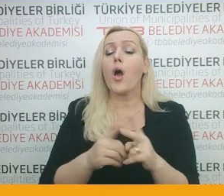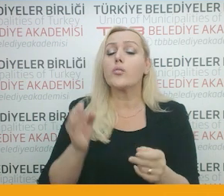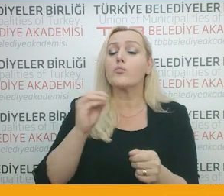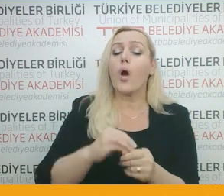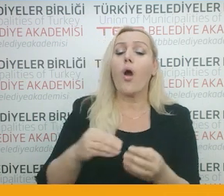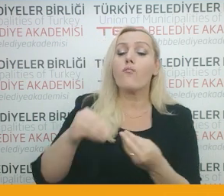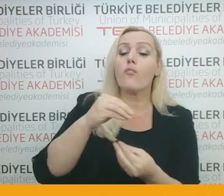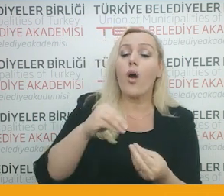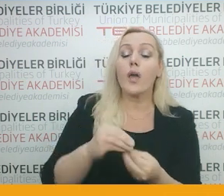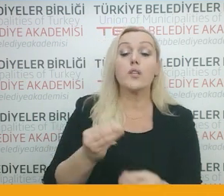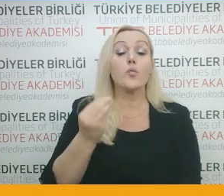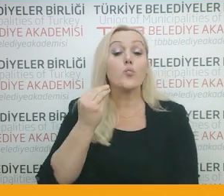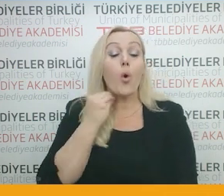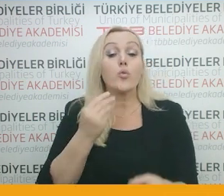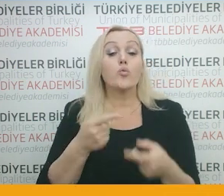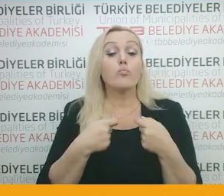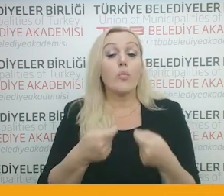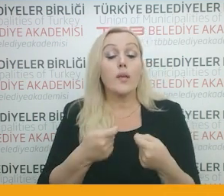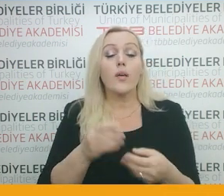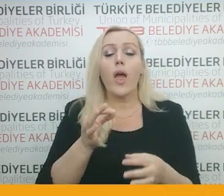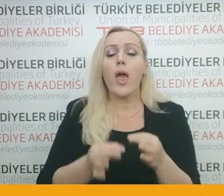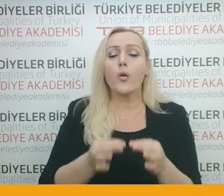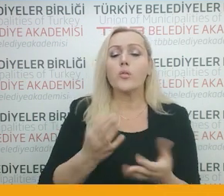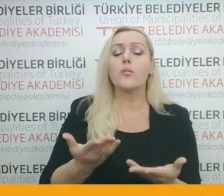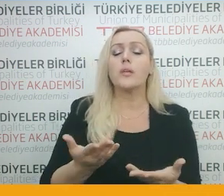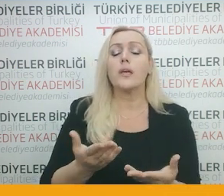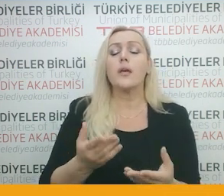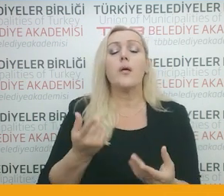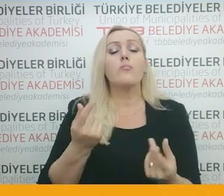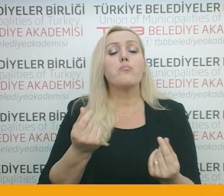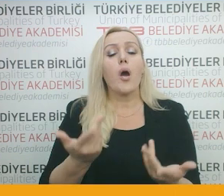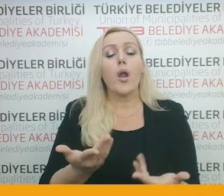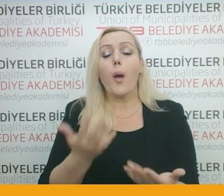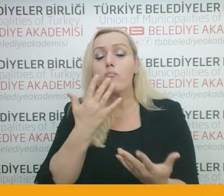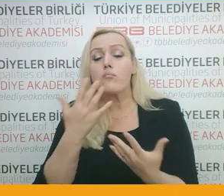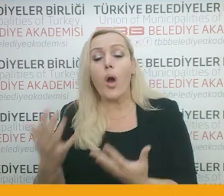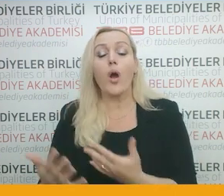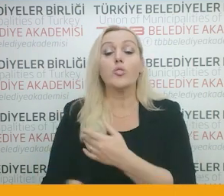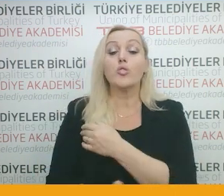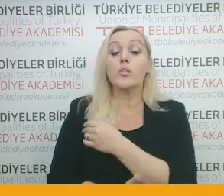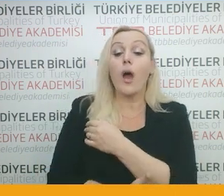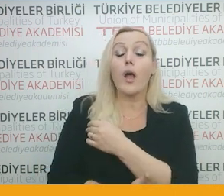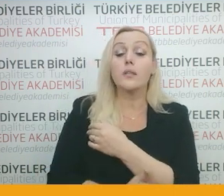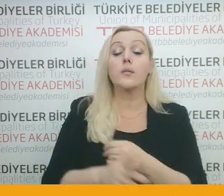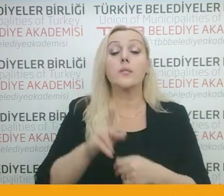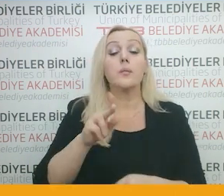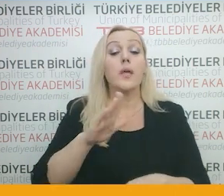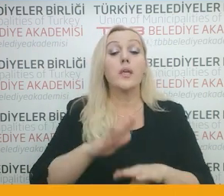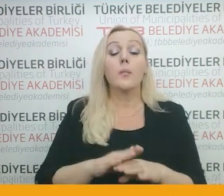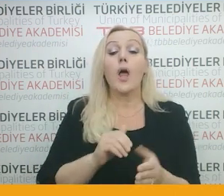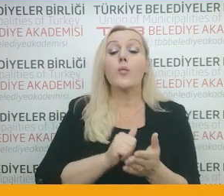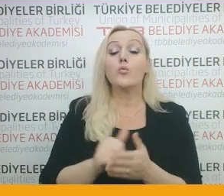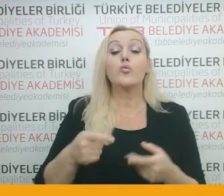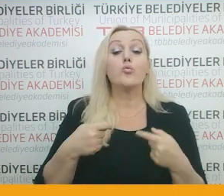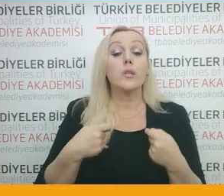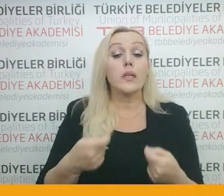faizler, borçlanma genel giderleri, ekonomik, mali, sosyal transferler, bağış ve yardımlar ve yapılan tüm